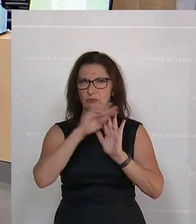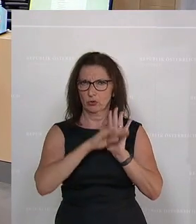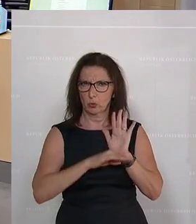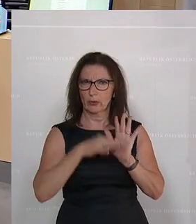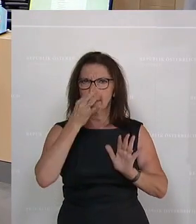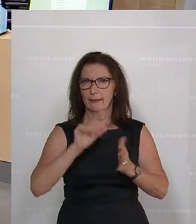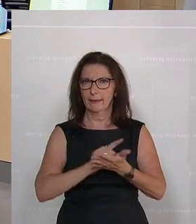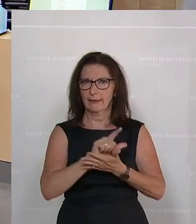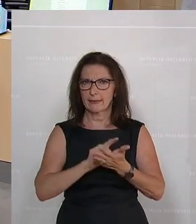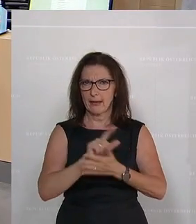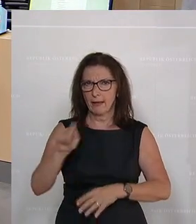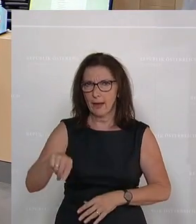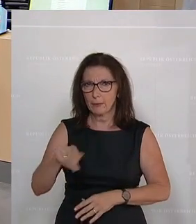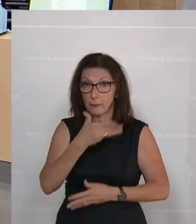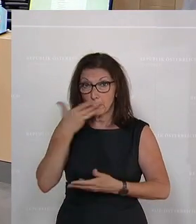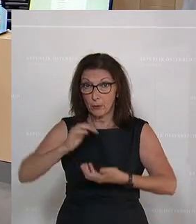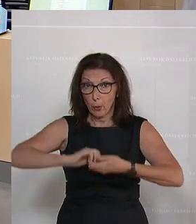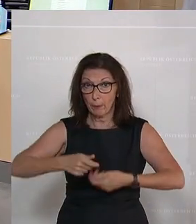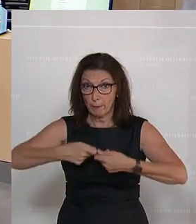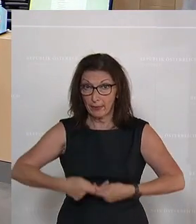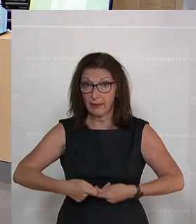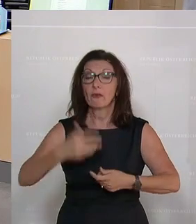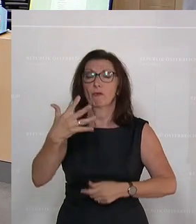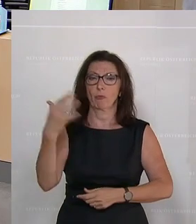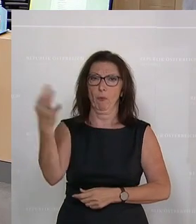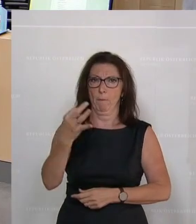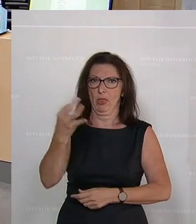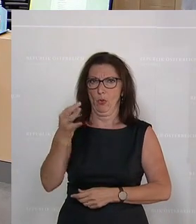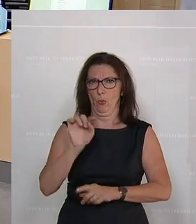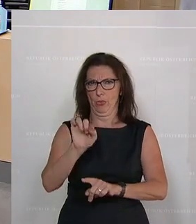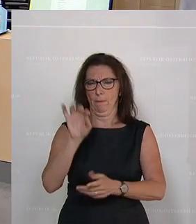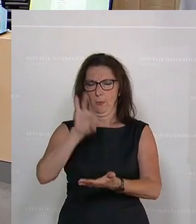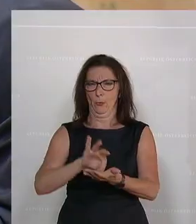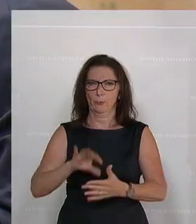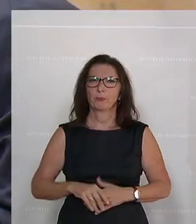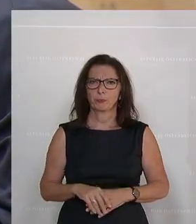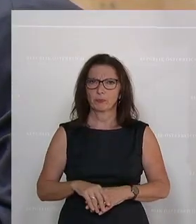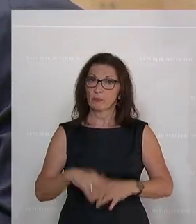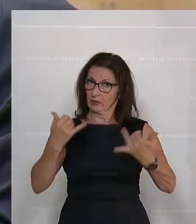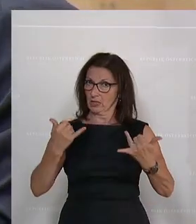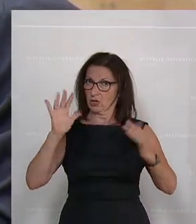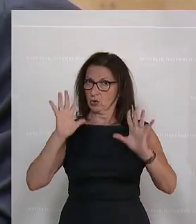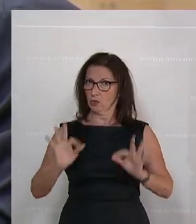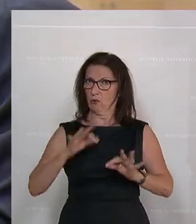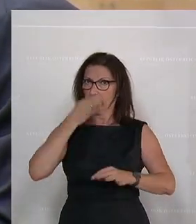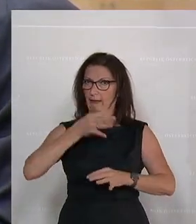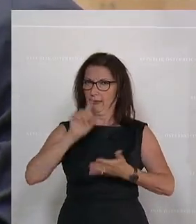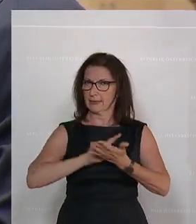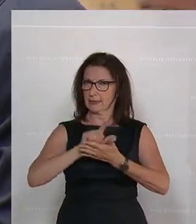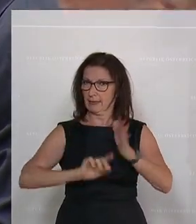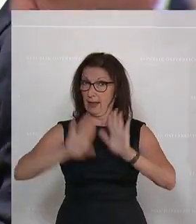euro deswegen einen einmaligen zuschlag zur familienbeihilfe im august geben in der höhe von